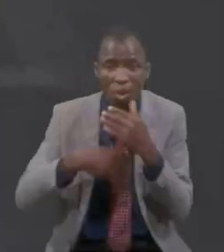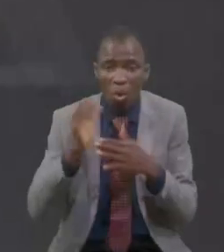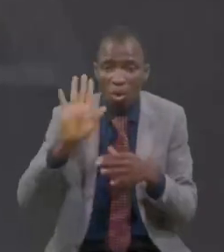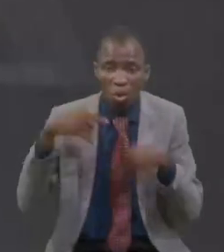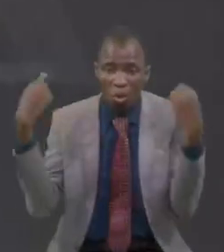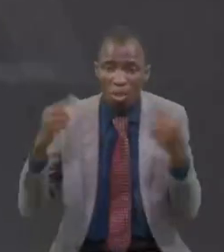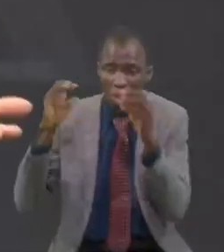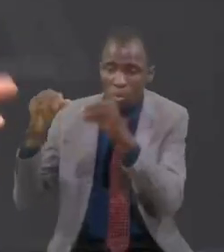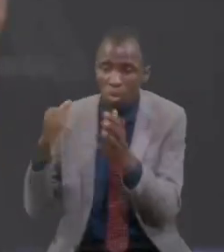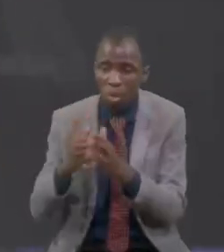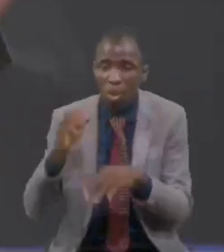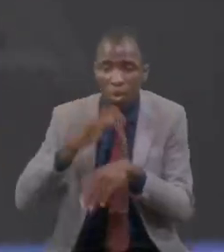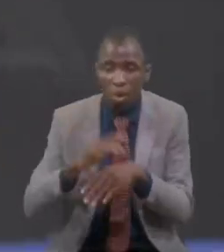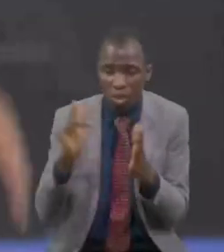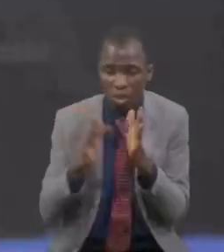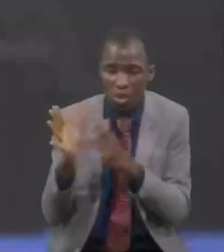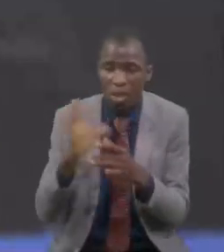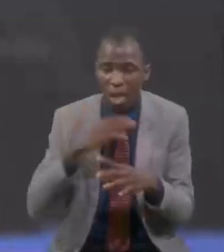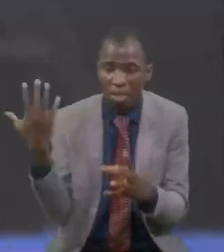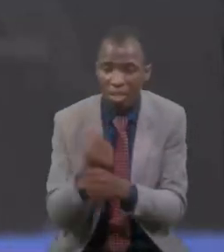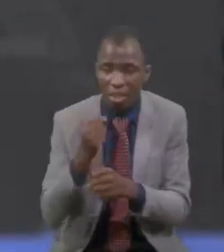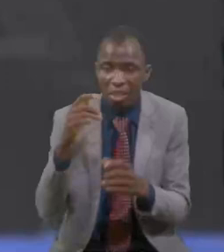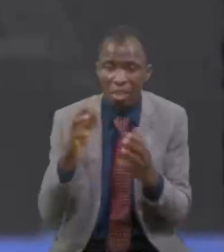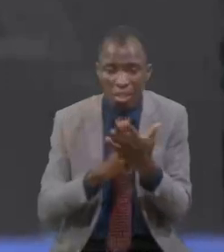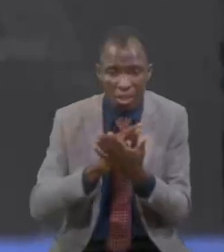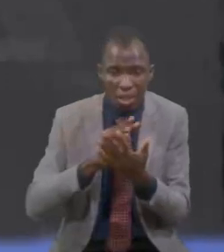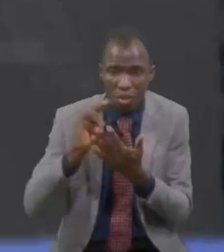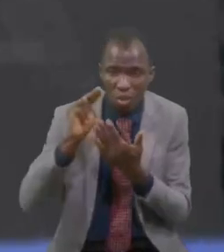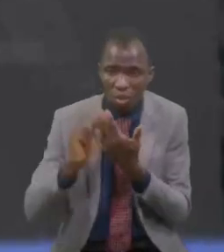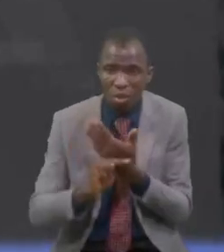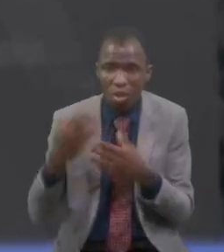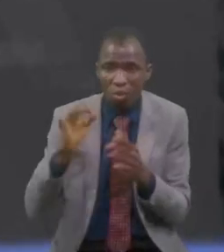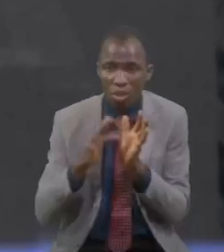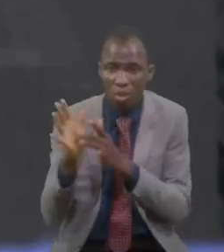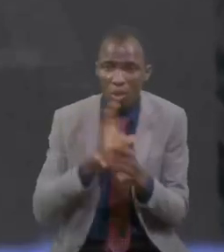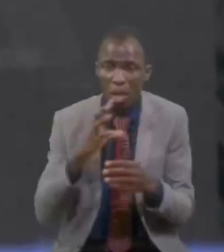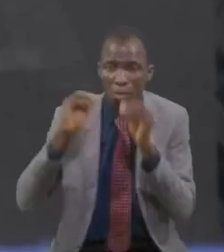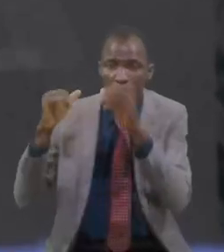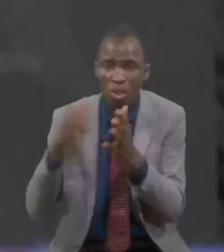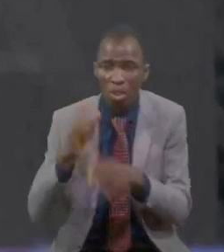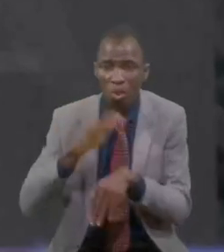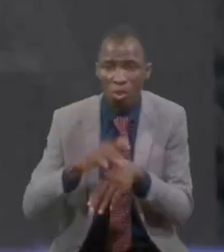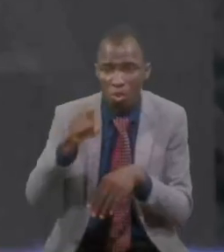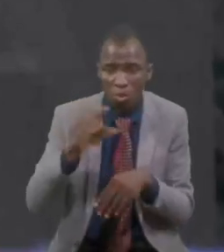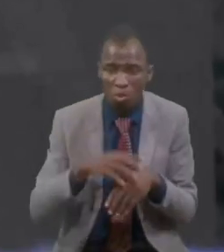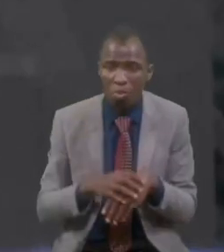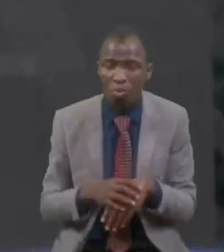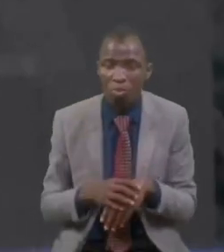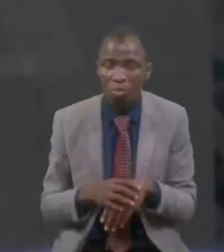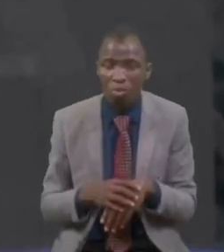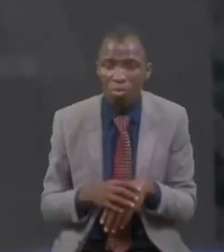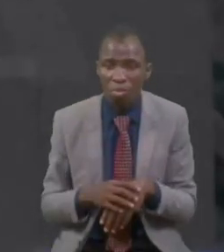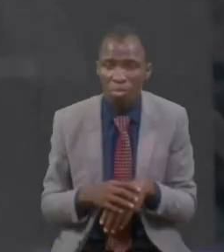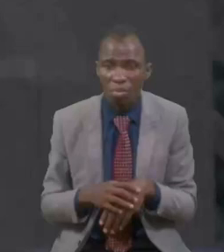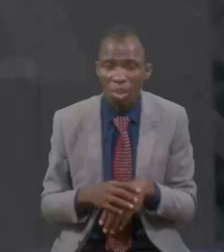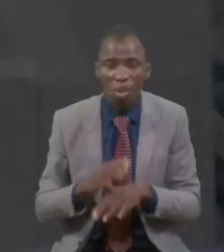mettre tout sur Jésus et prendre la justice de Jésus pour vous la transférer